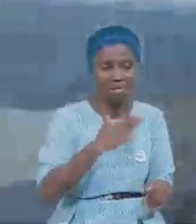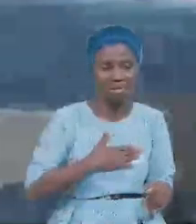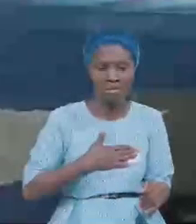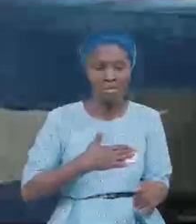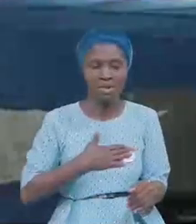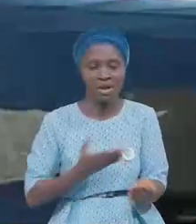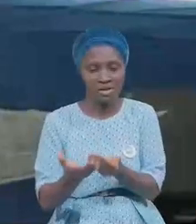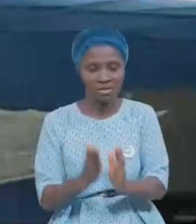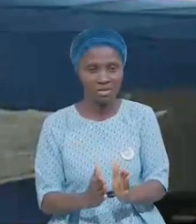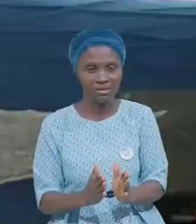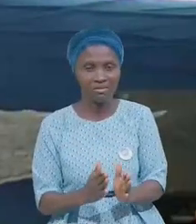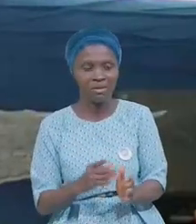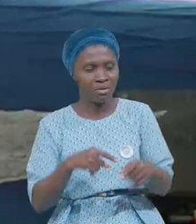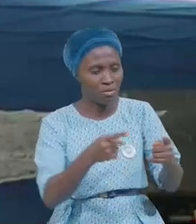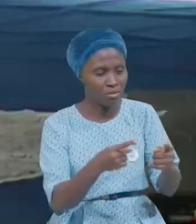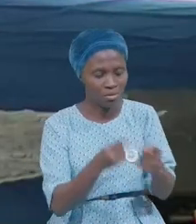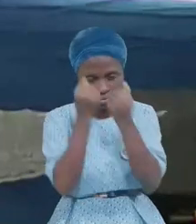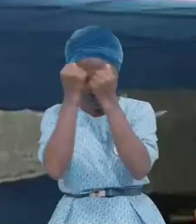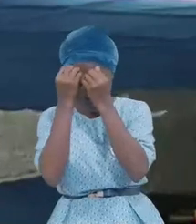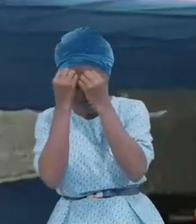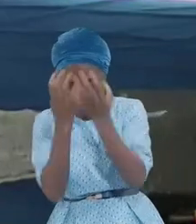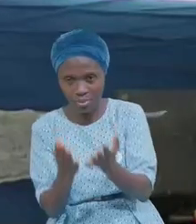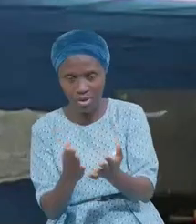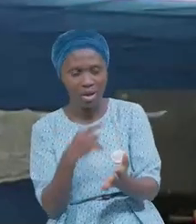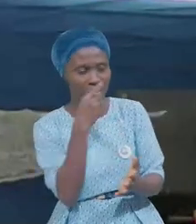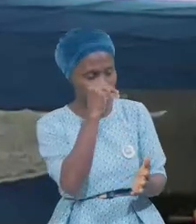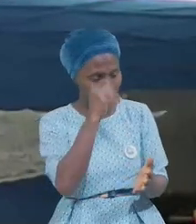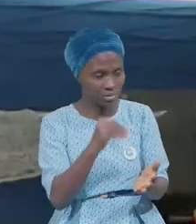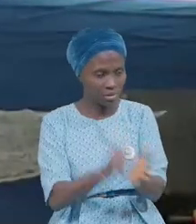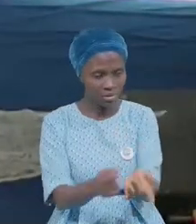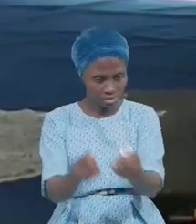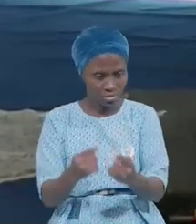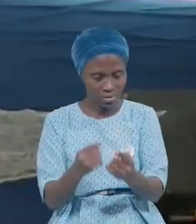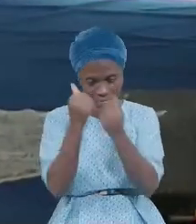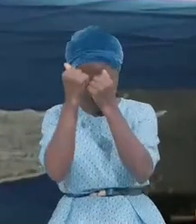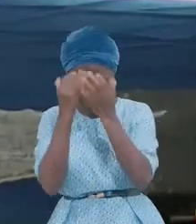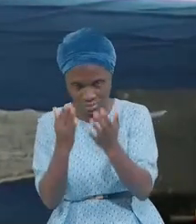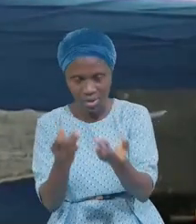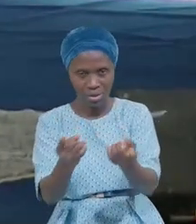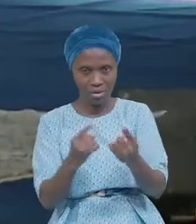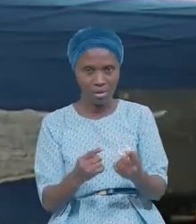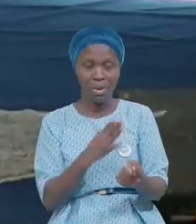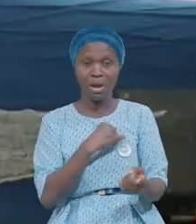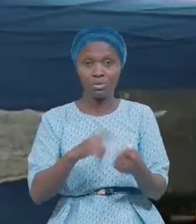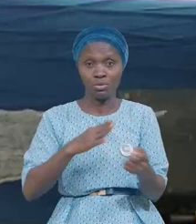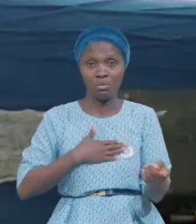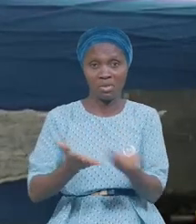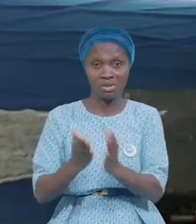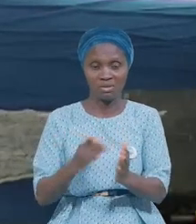va. Et je lui dis, viens. Et il vient. Et je dis à mon serviteur, fais